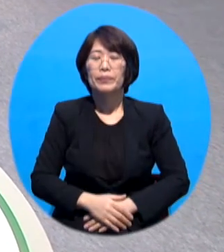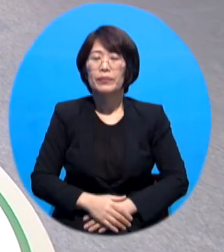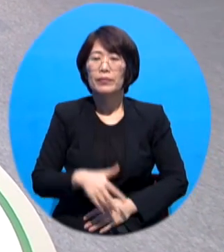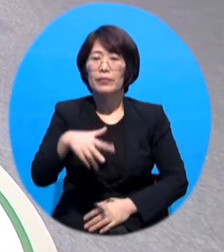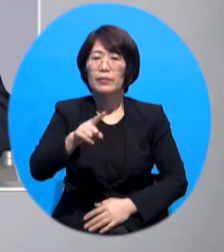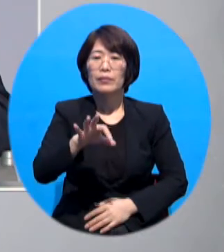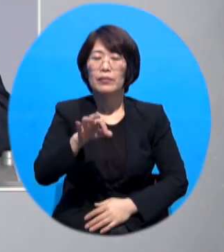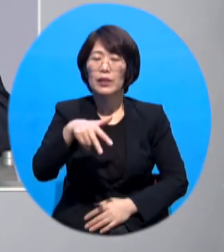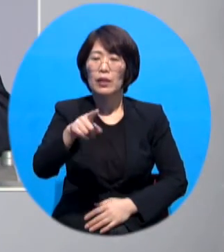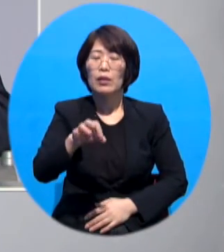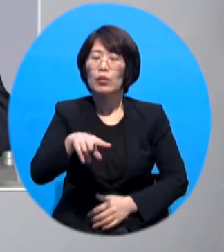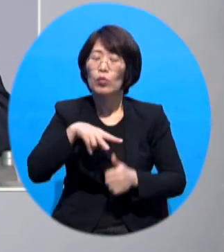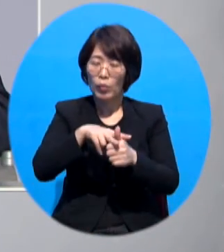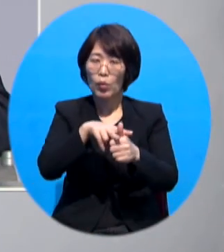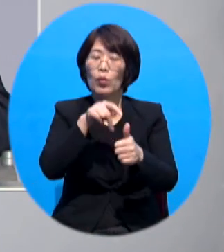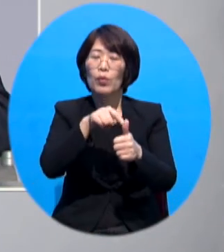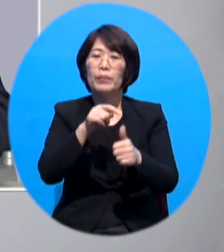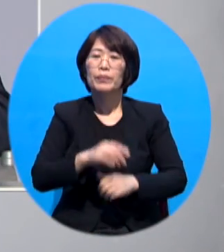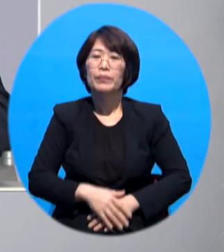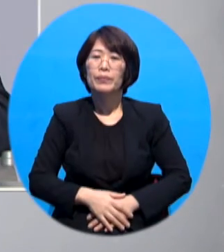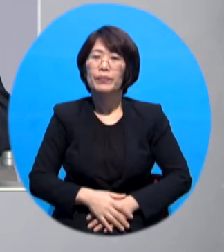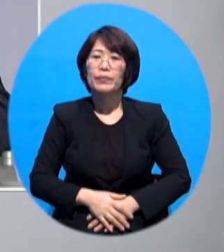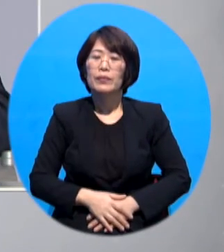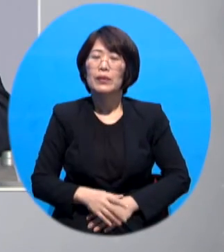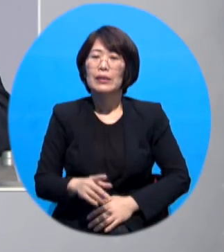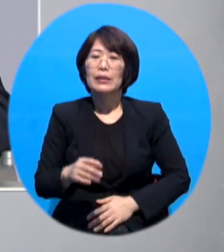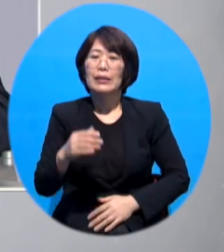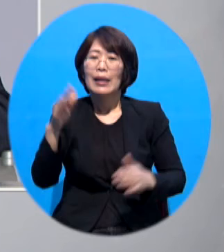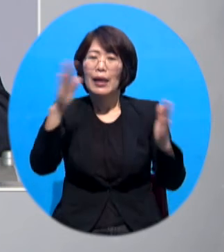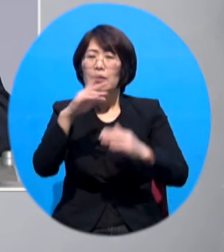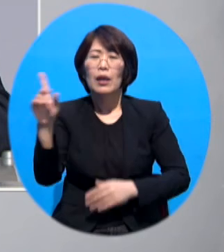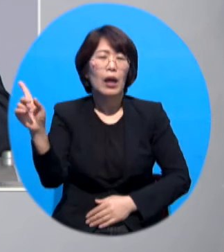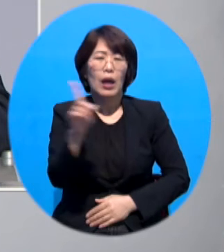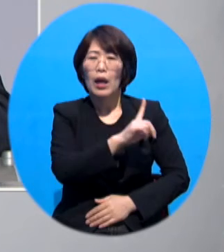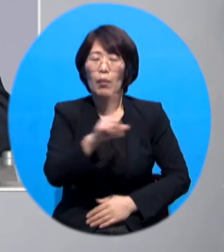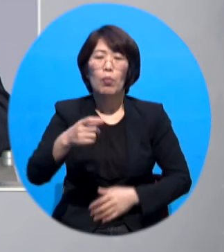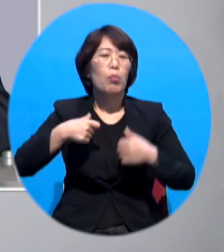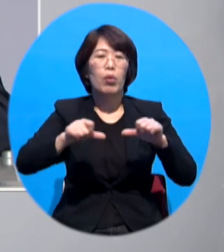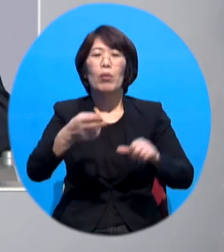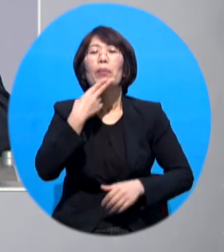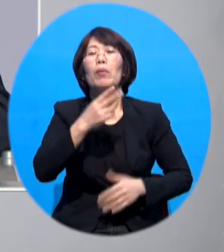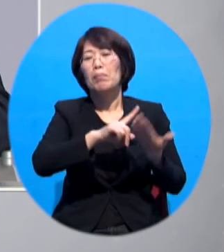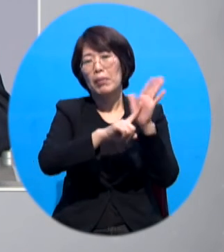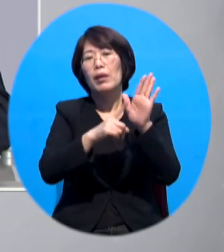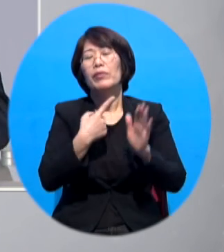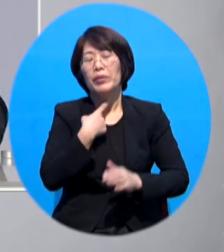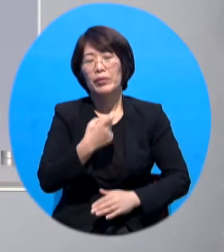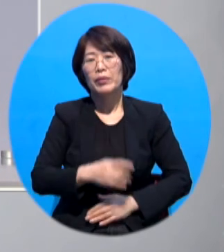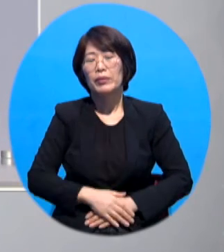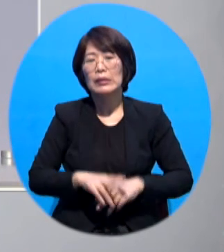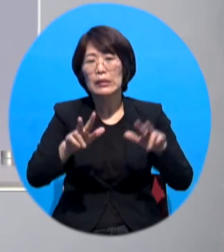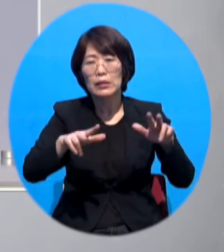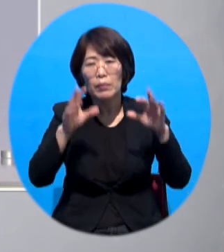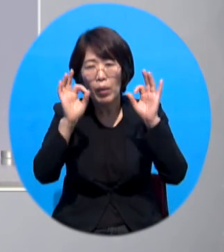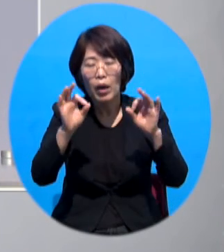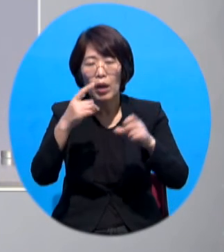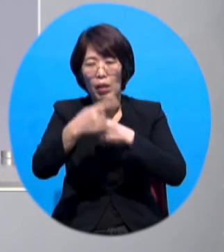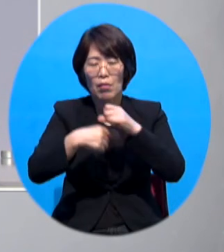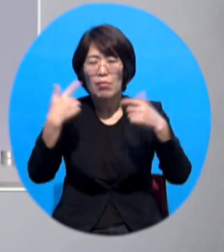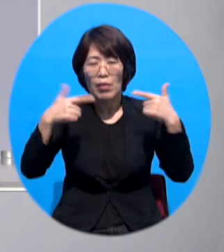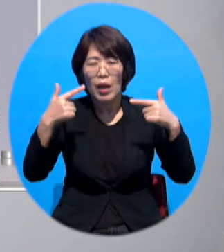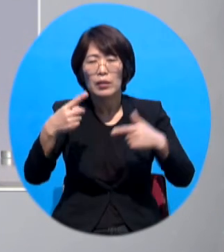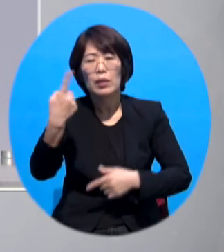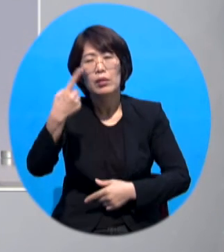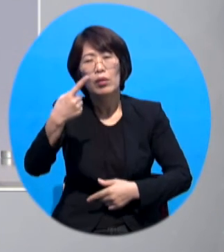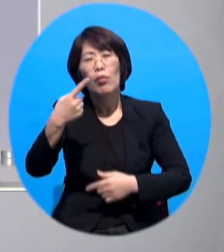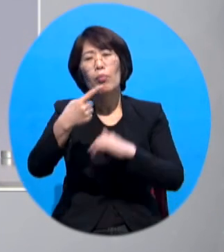서 궁의 뷰 후보께서 는 단 한 명의 아이도 포기하지 않겠다고 하셨습니다 그래 지금 해마다 찬 염의